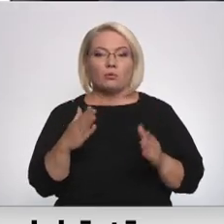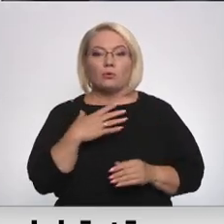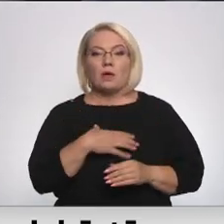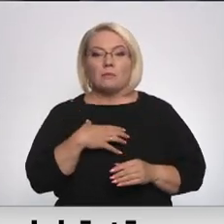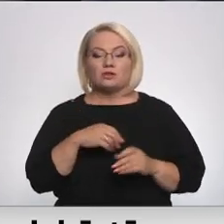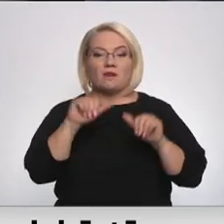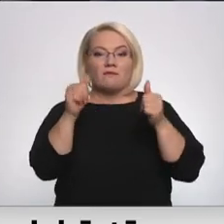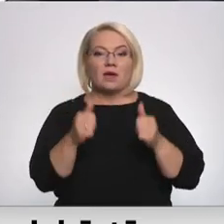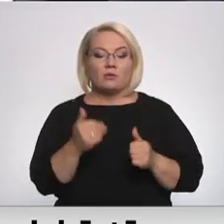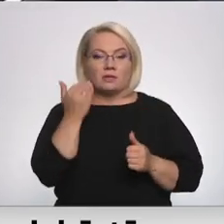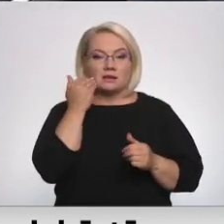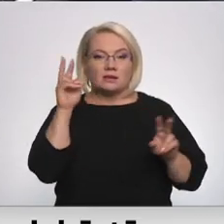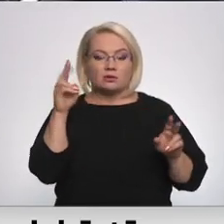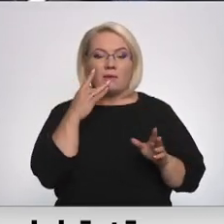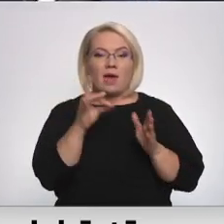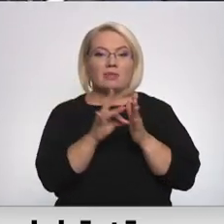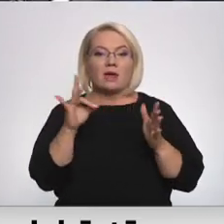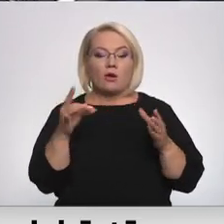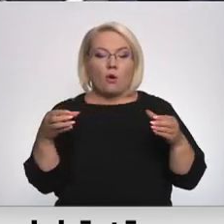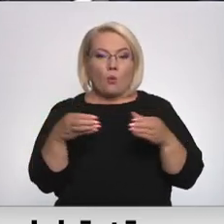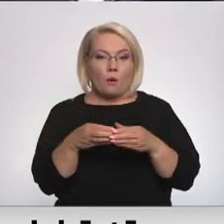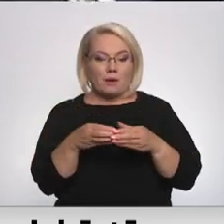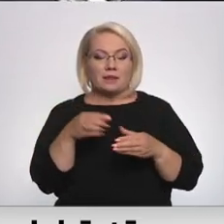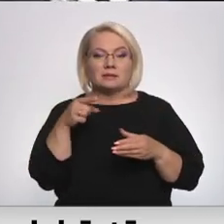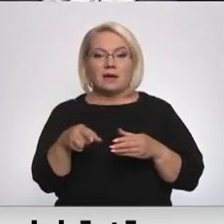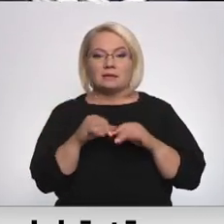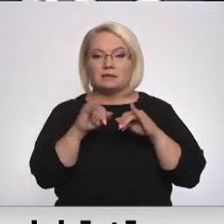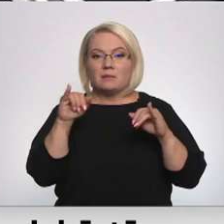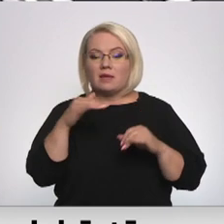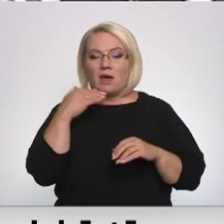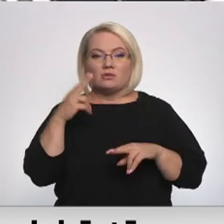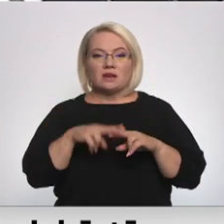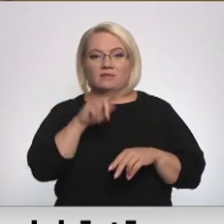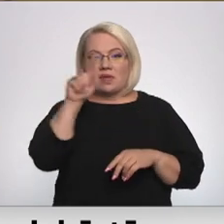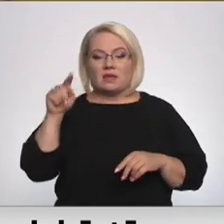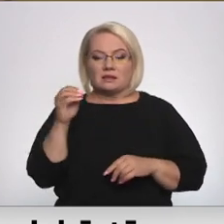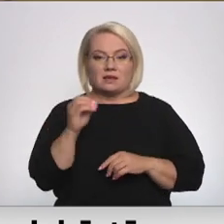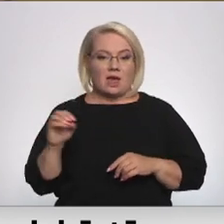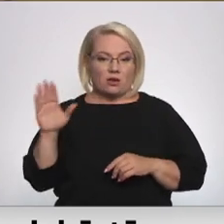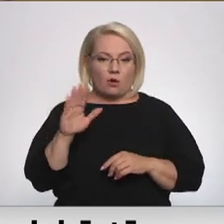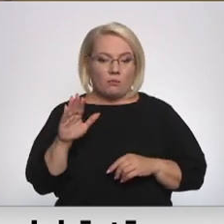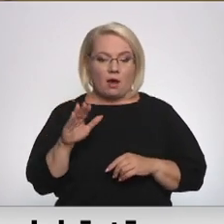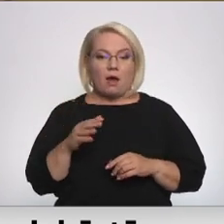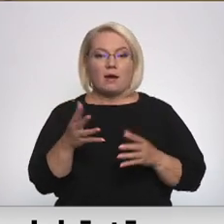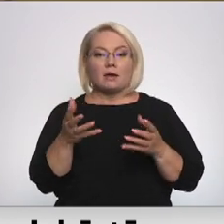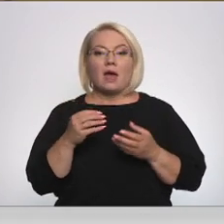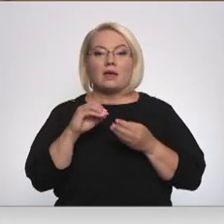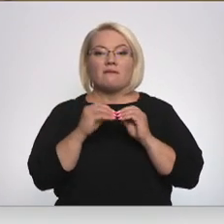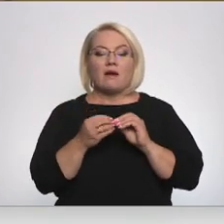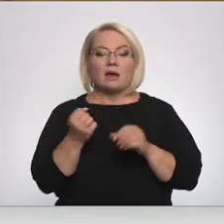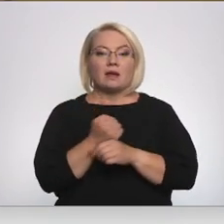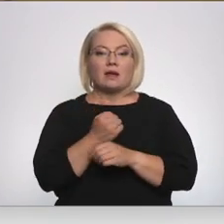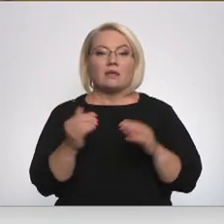nepieciešams veidot tā dēvētās energokopienas, tādas izplatītas daudzviet Eiropā. Jaņem vērā gan